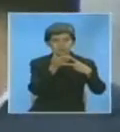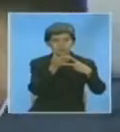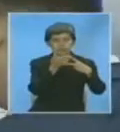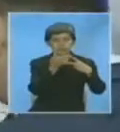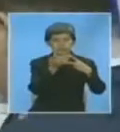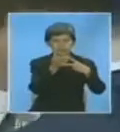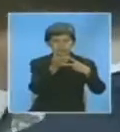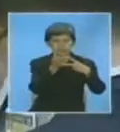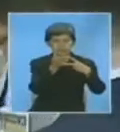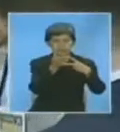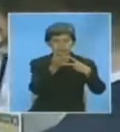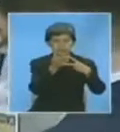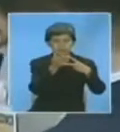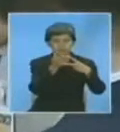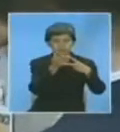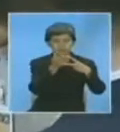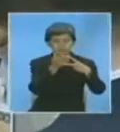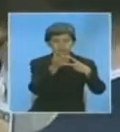จงรัก